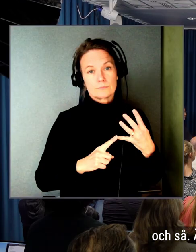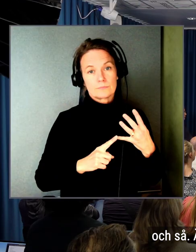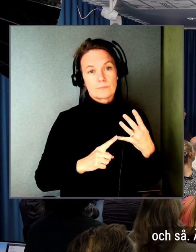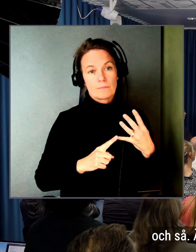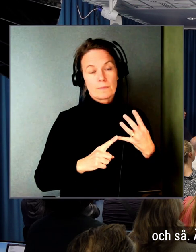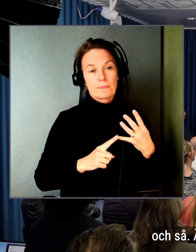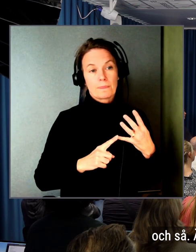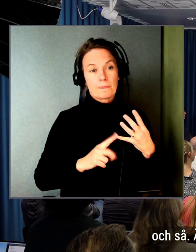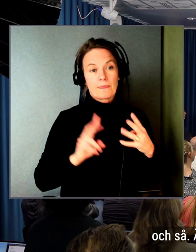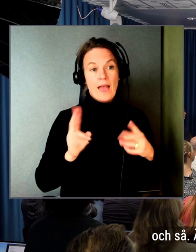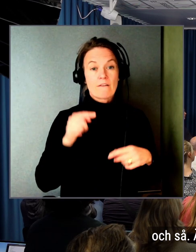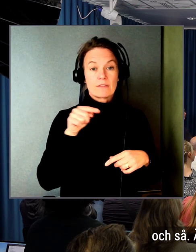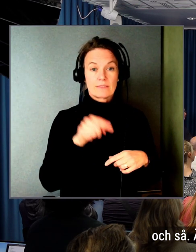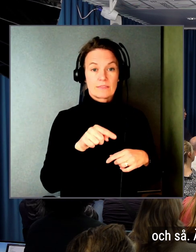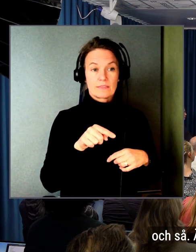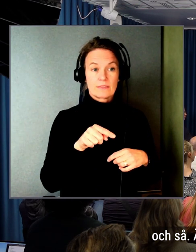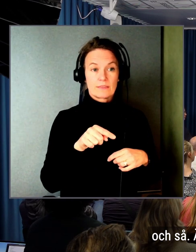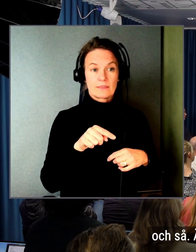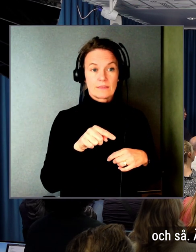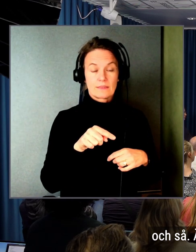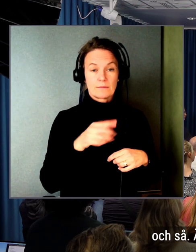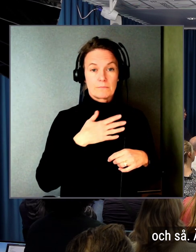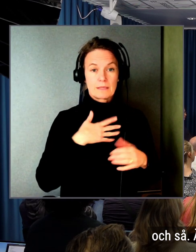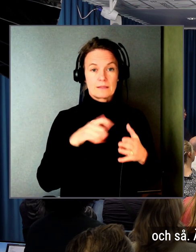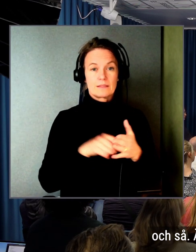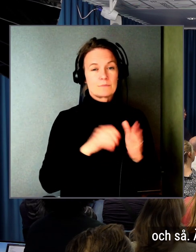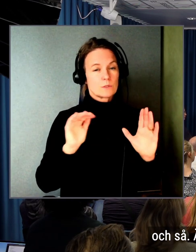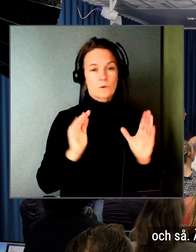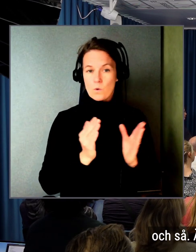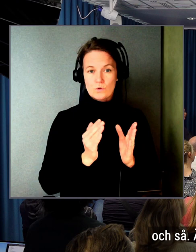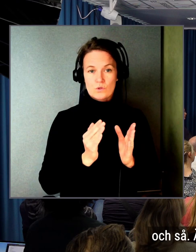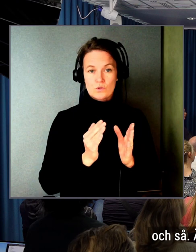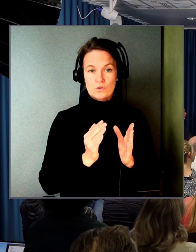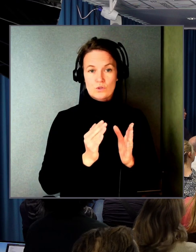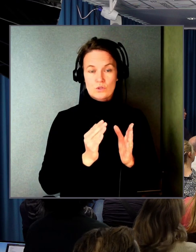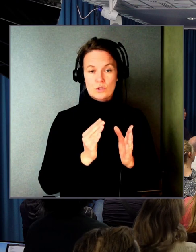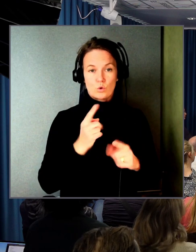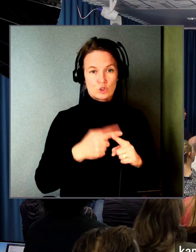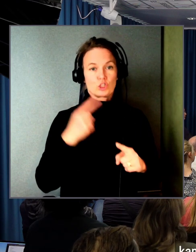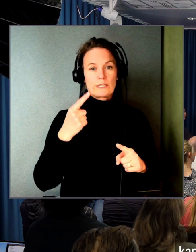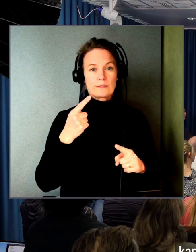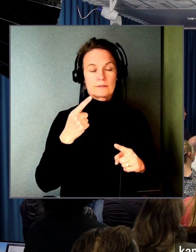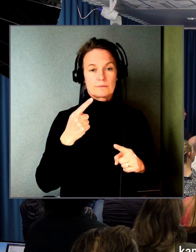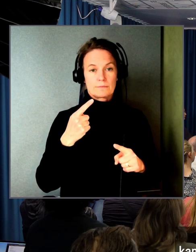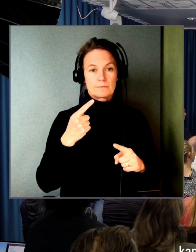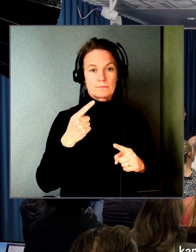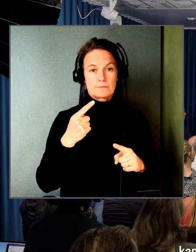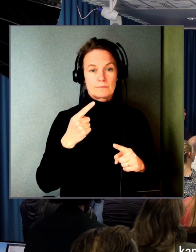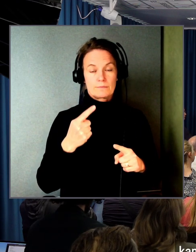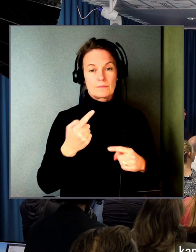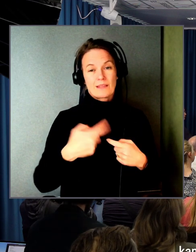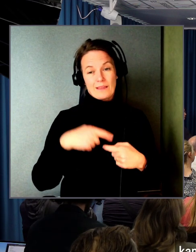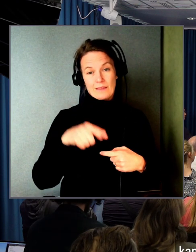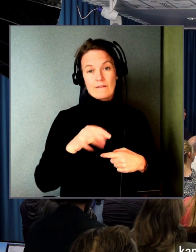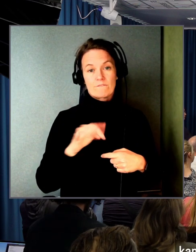även där eh är Mitt råd att hålla det kort och konkret eh och i det här fallet kan